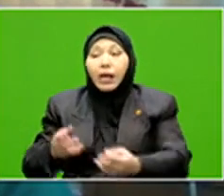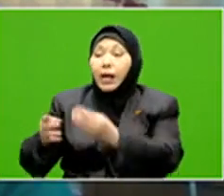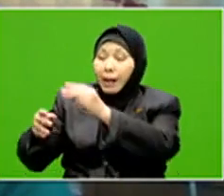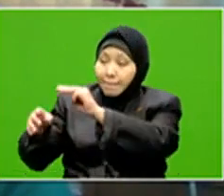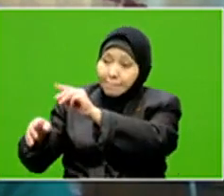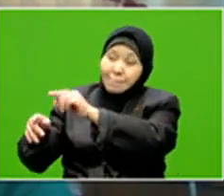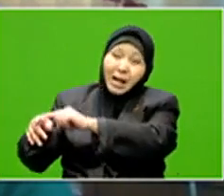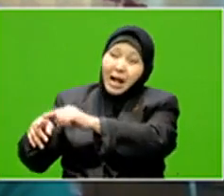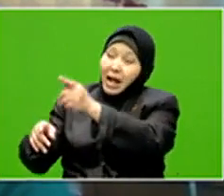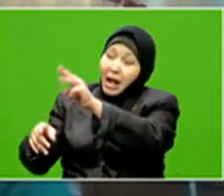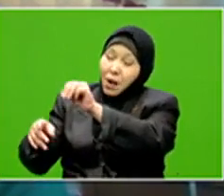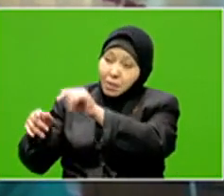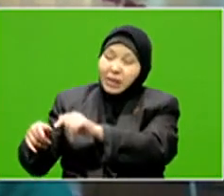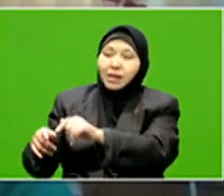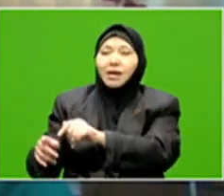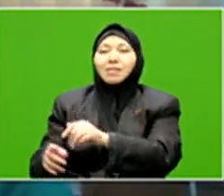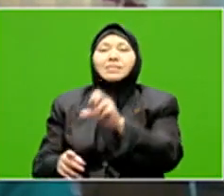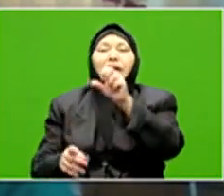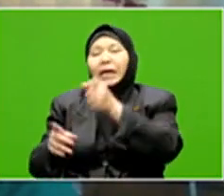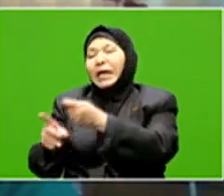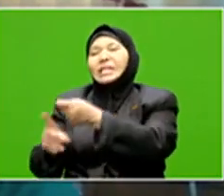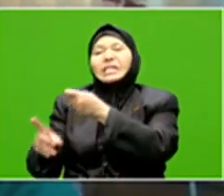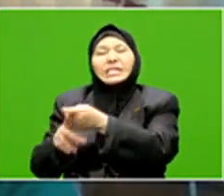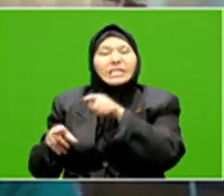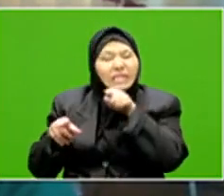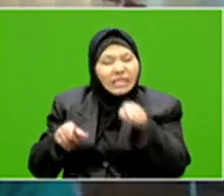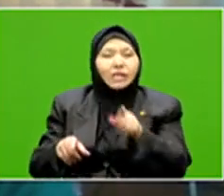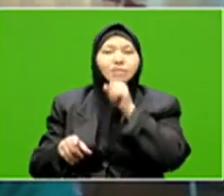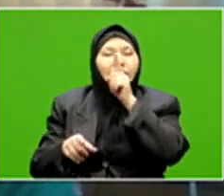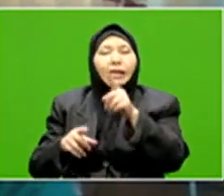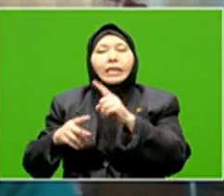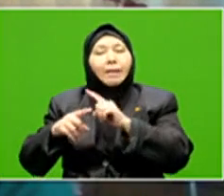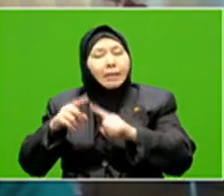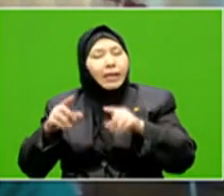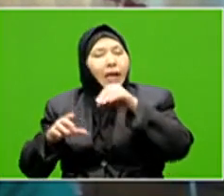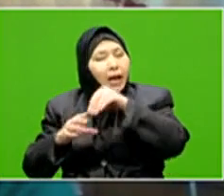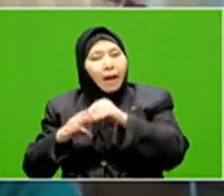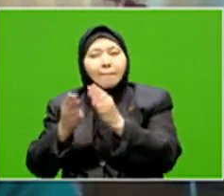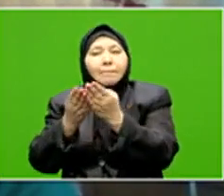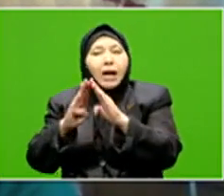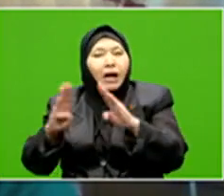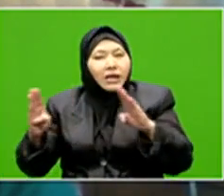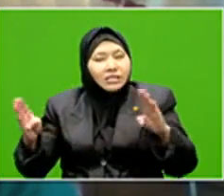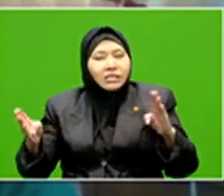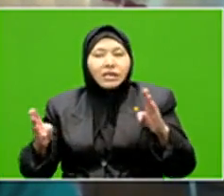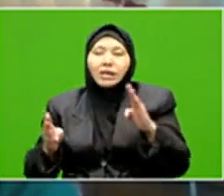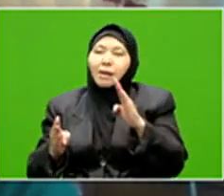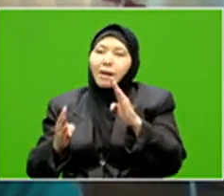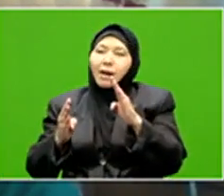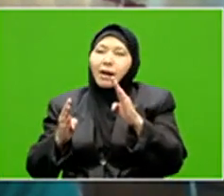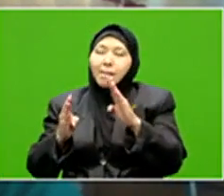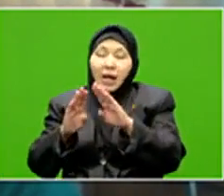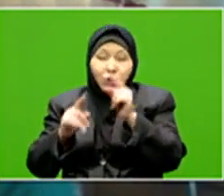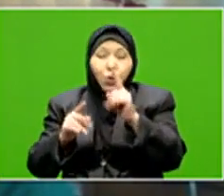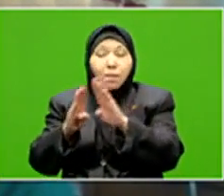adalah merupakan satu sindiran, ejekan. Dan dalam bahasa satu kaum ataupun satu